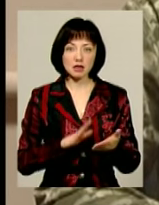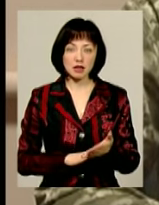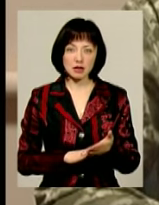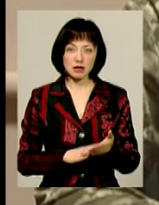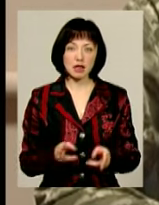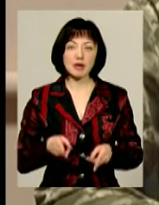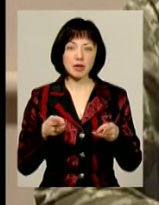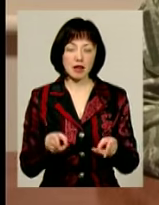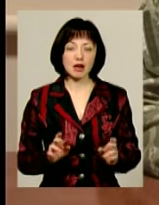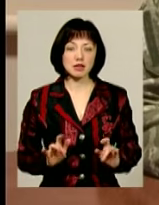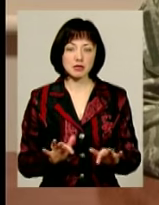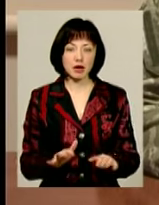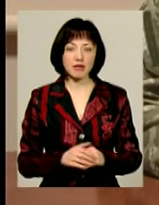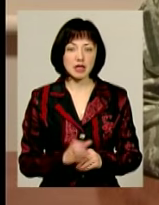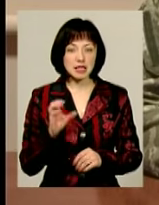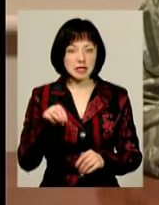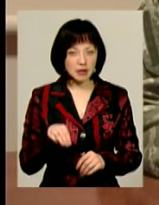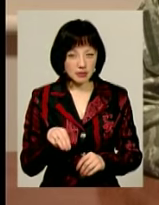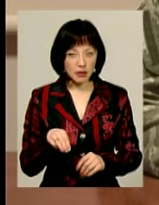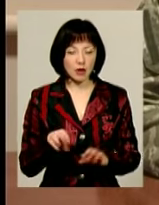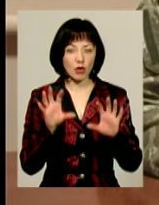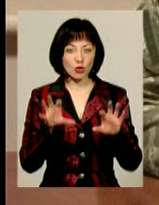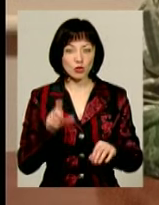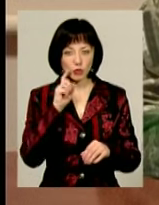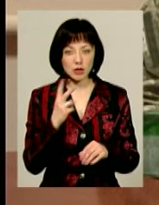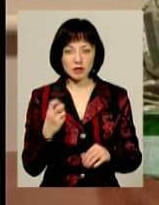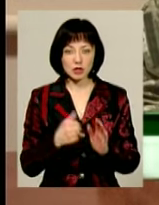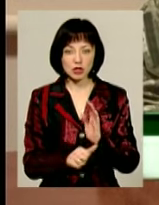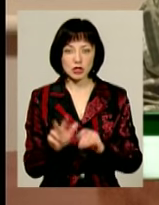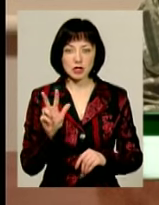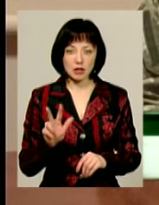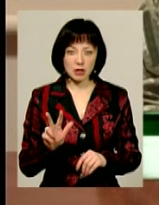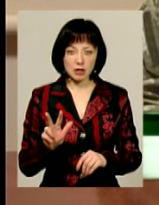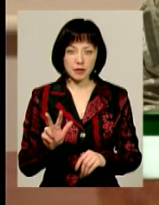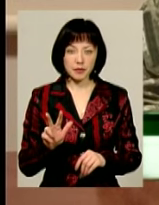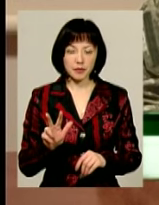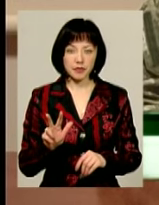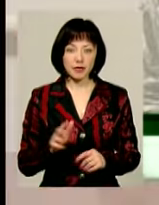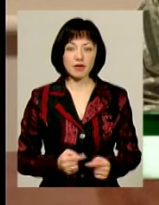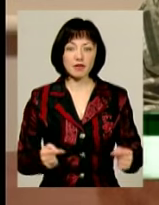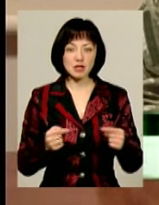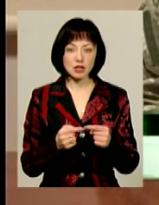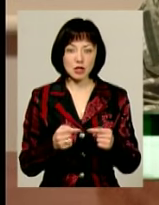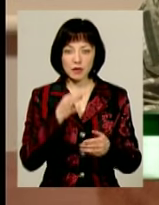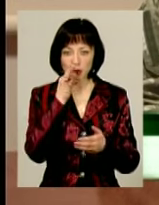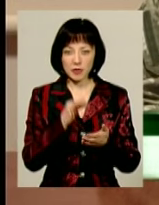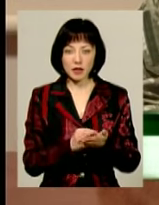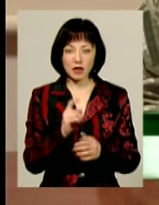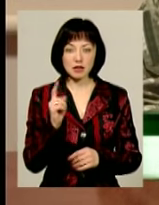відповідних кримінальних проваджень. Відповідна стаття Кримінального кодексу України, 263 Кримінального кодексу України, яка визначає відповідальність